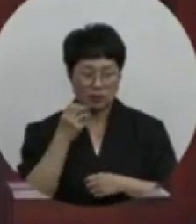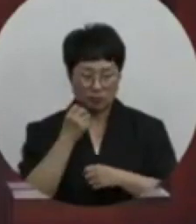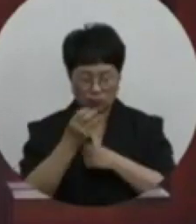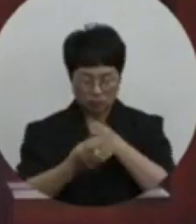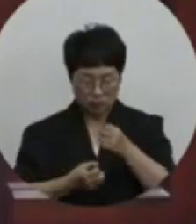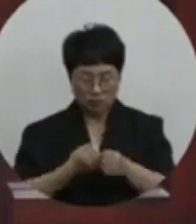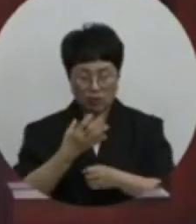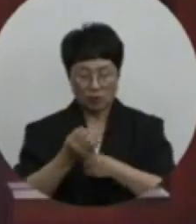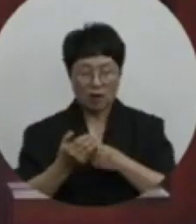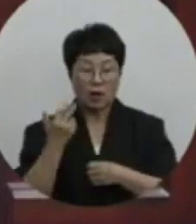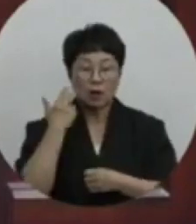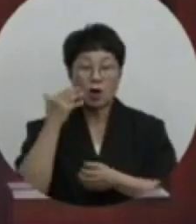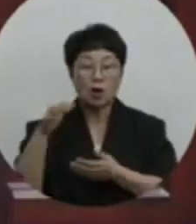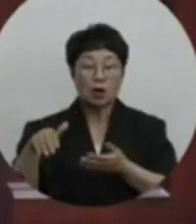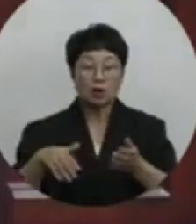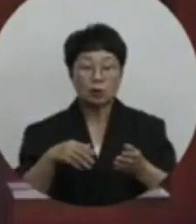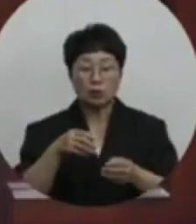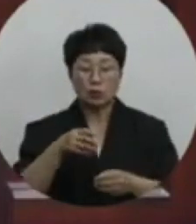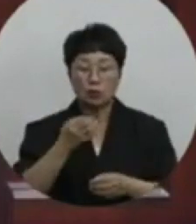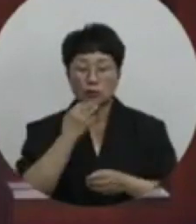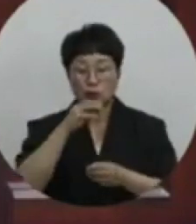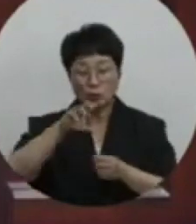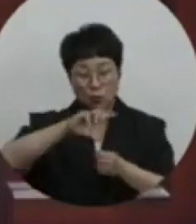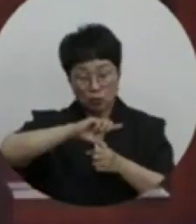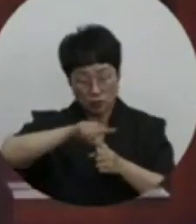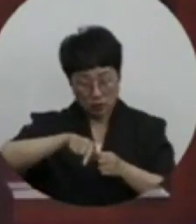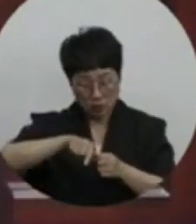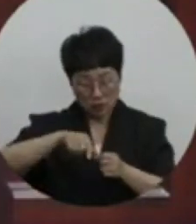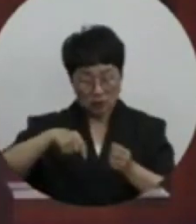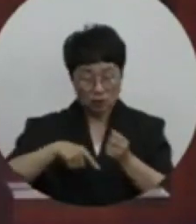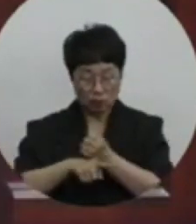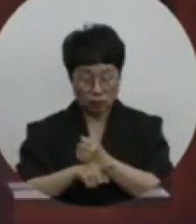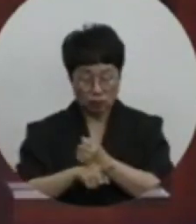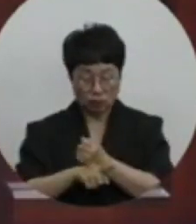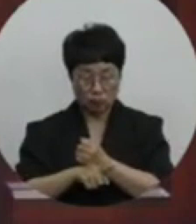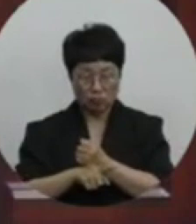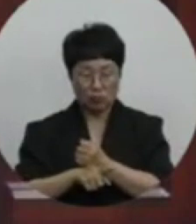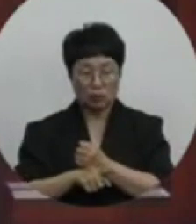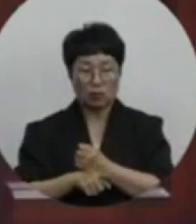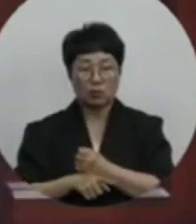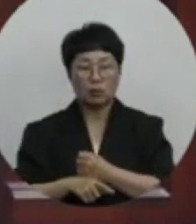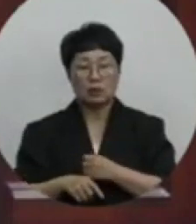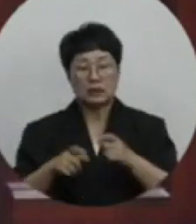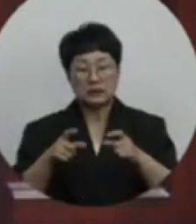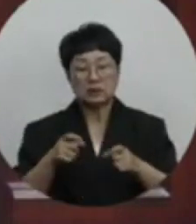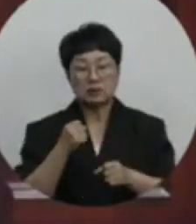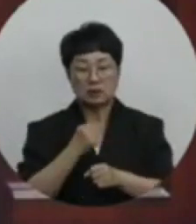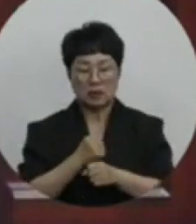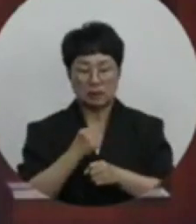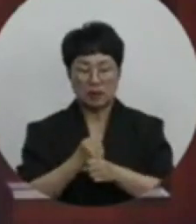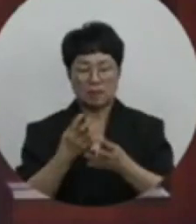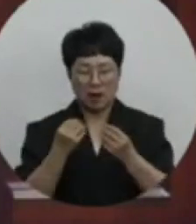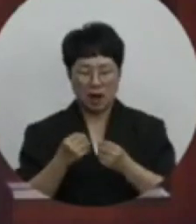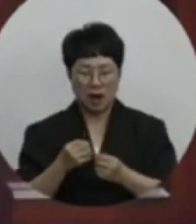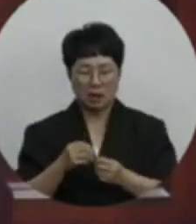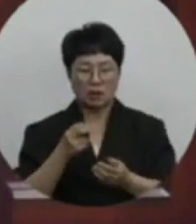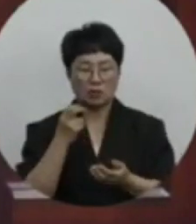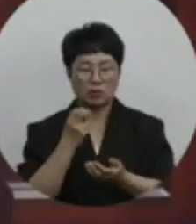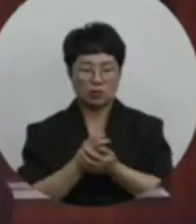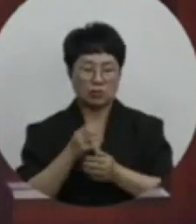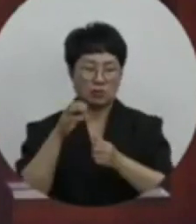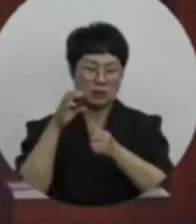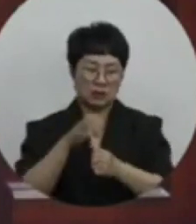년간 경기도 수도권이라는 이유로, 남한강이 있다는 이유로 지역개발에 있어 많은 규제와